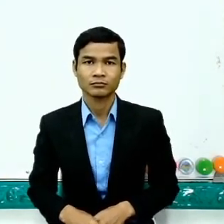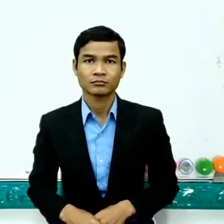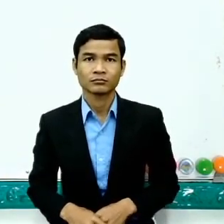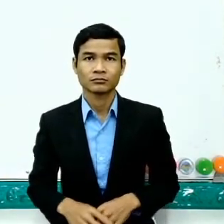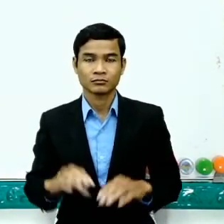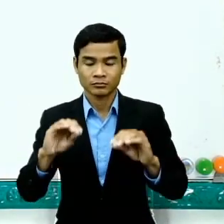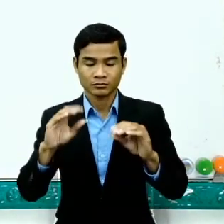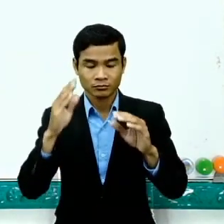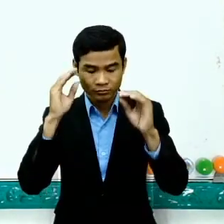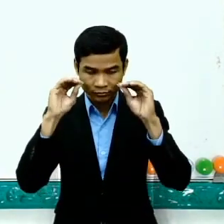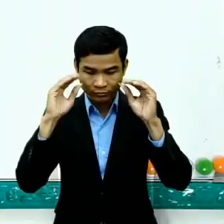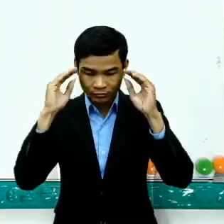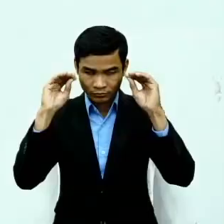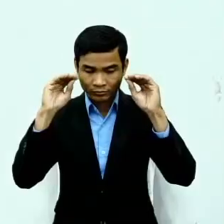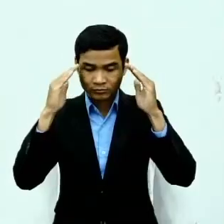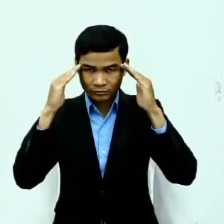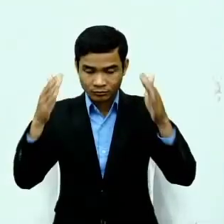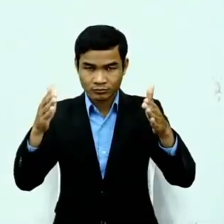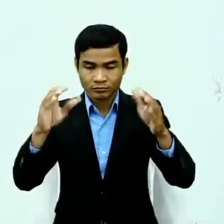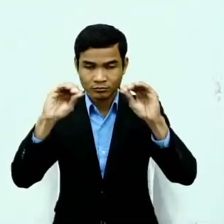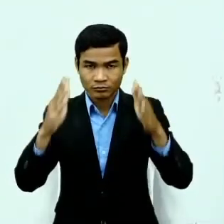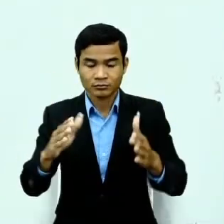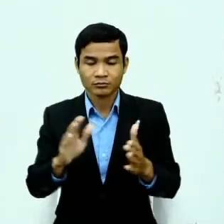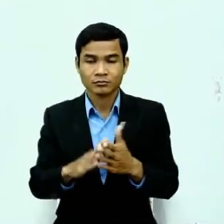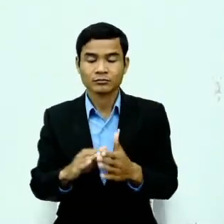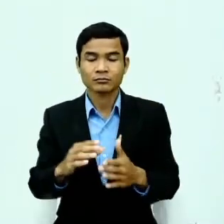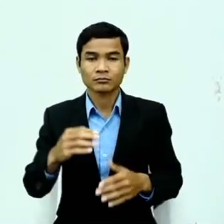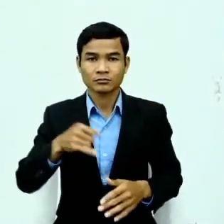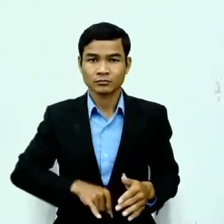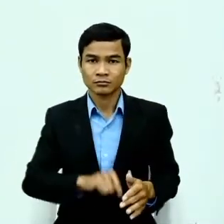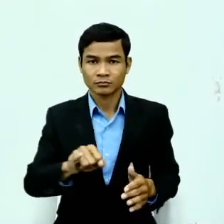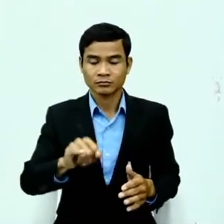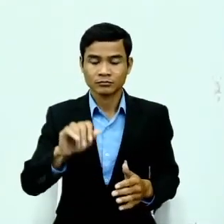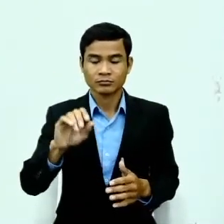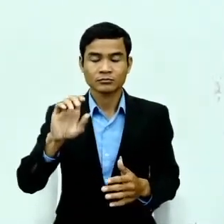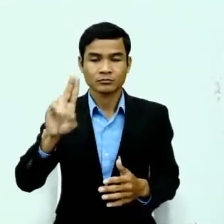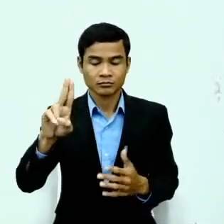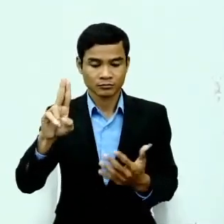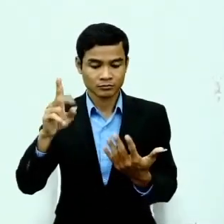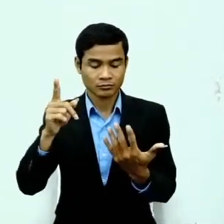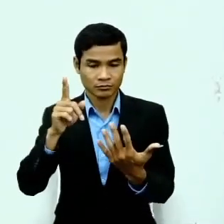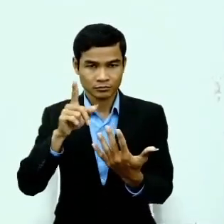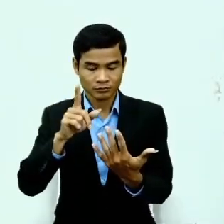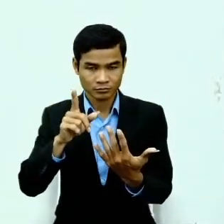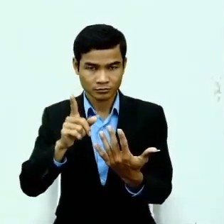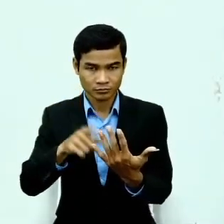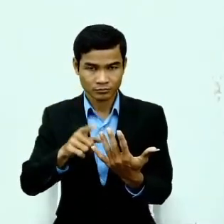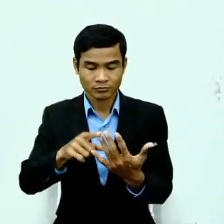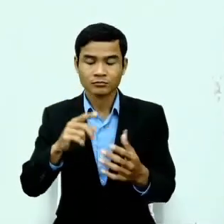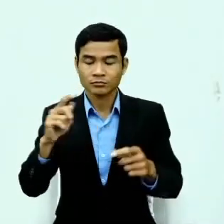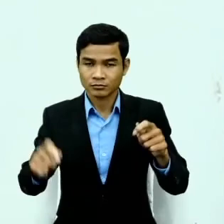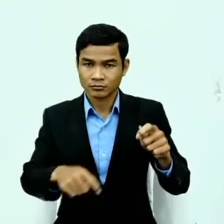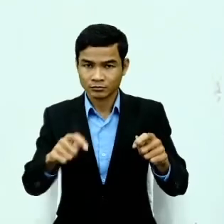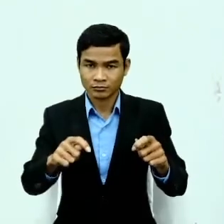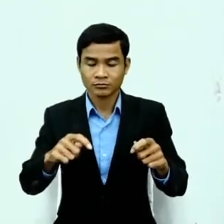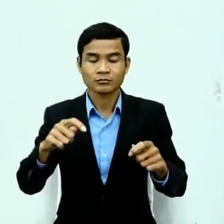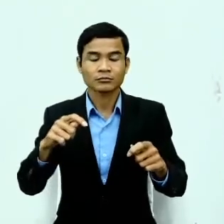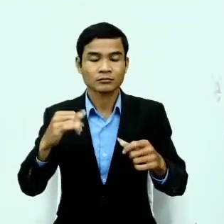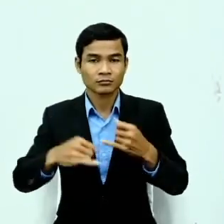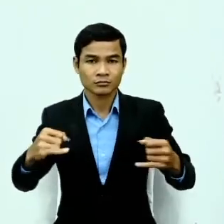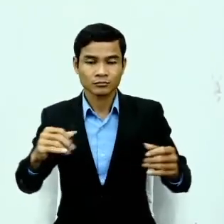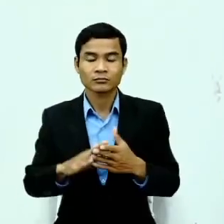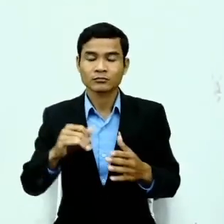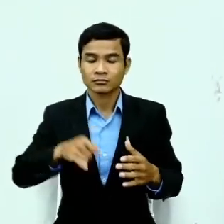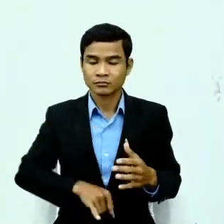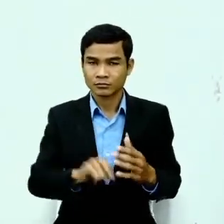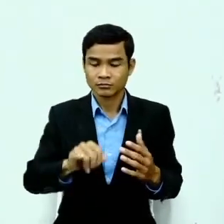sắp nè cừu án chạy ấy ca ẩm bỏ chà chạy ấy ca